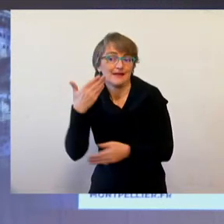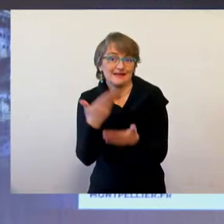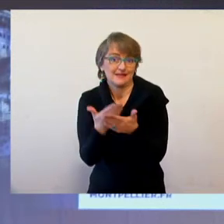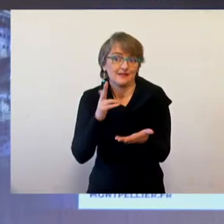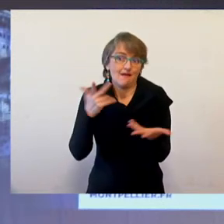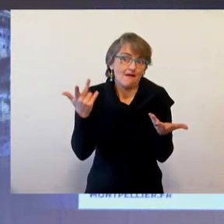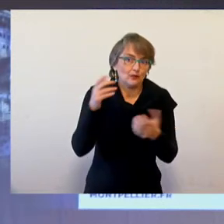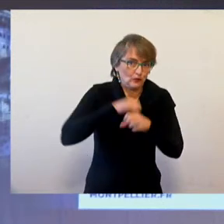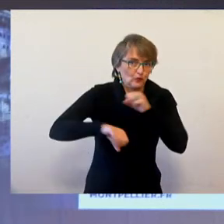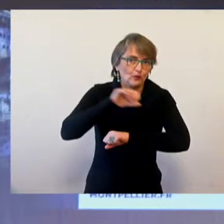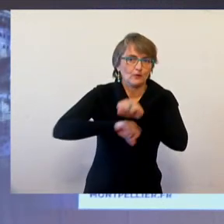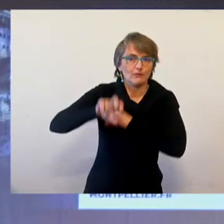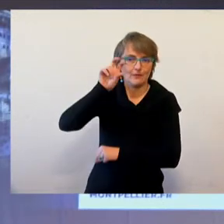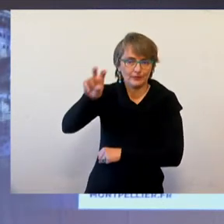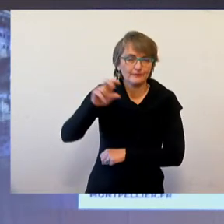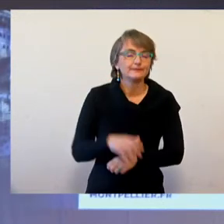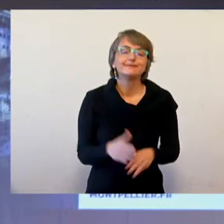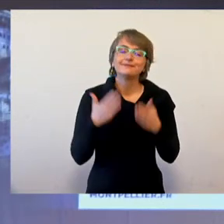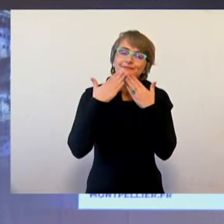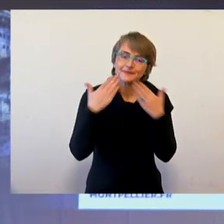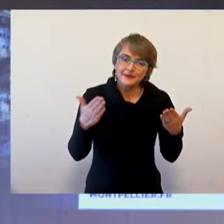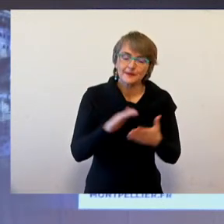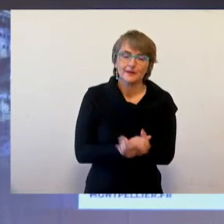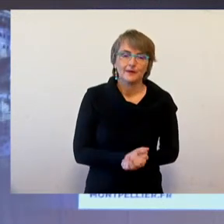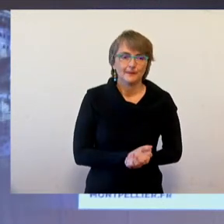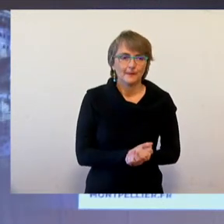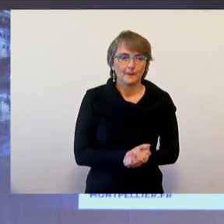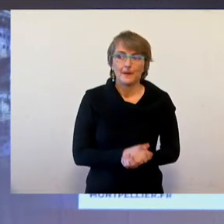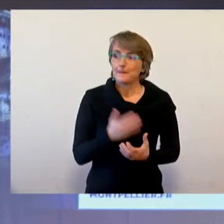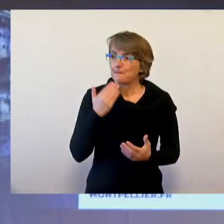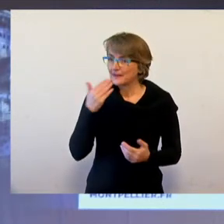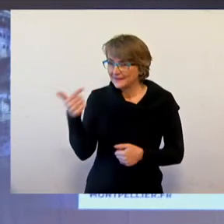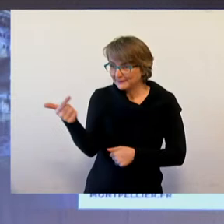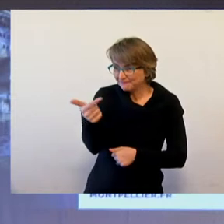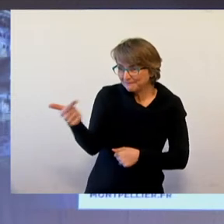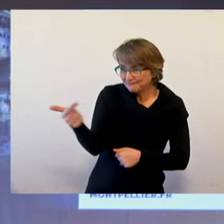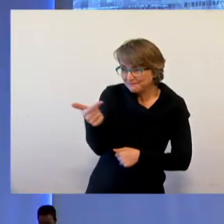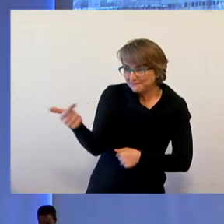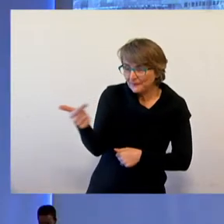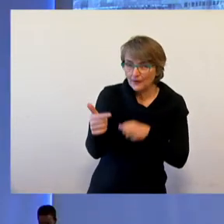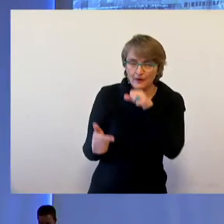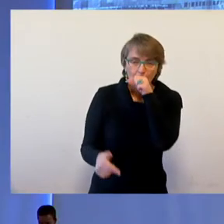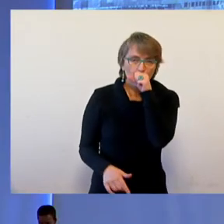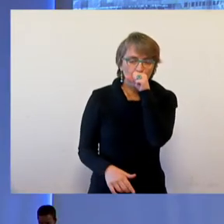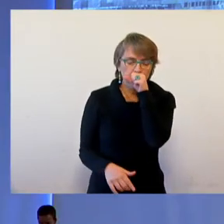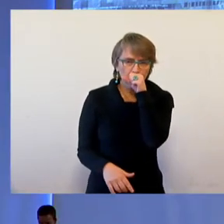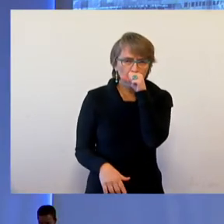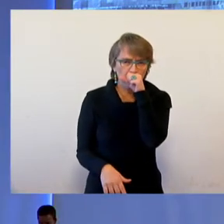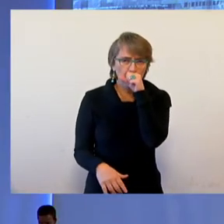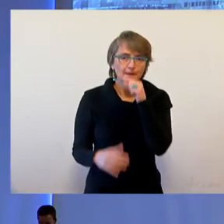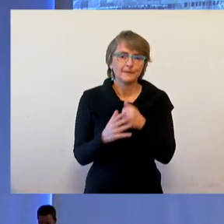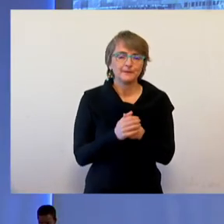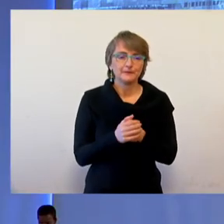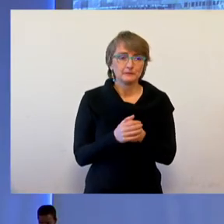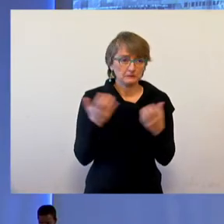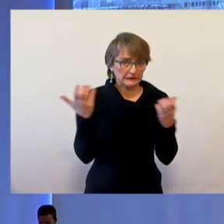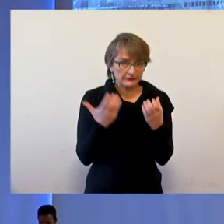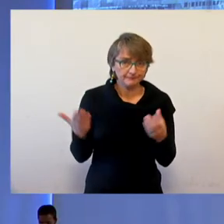Madame Naki, merci Monsieur Aslanian pour cette présentation à deux voix. Y a-t-il des demandes de prise de parole sur ce point ?